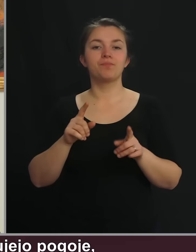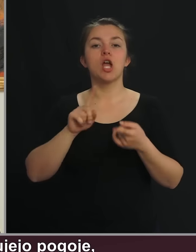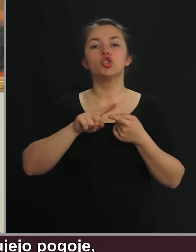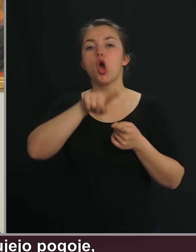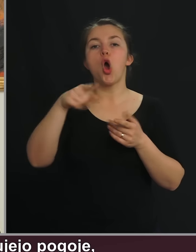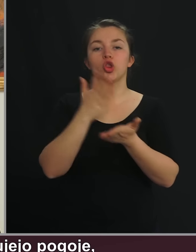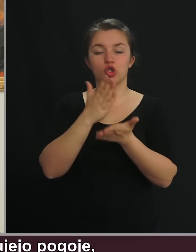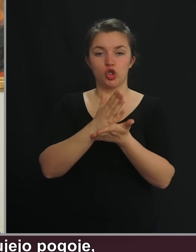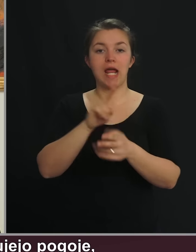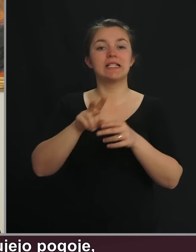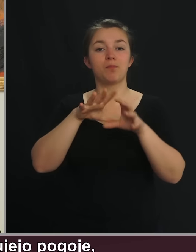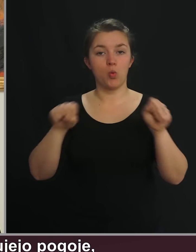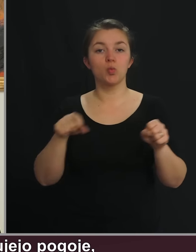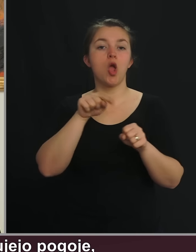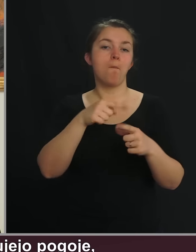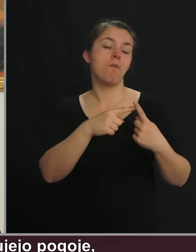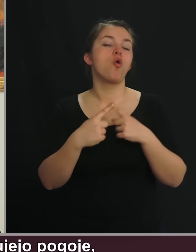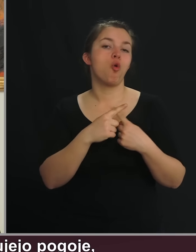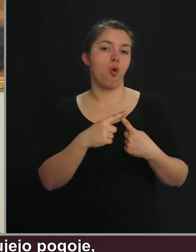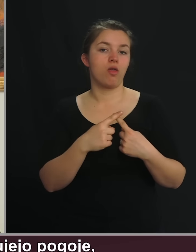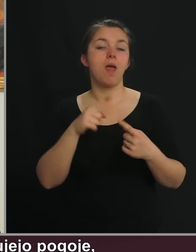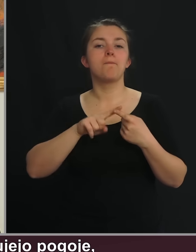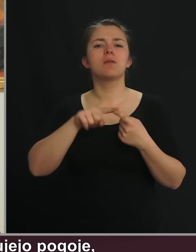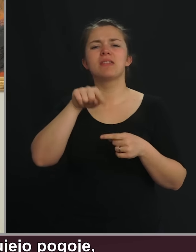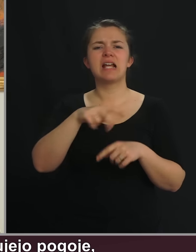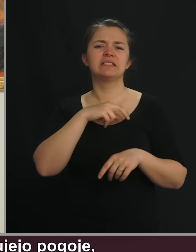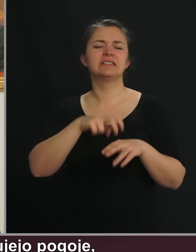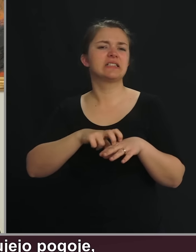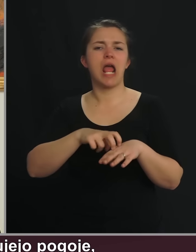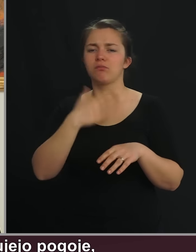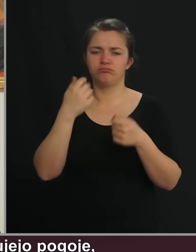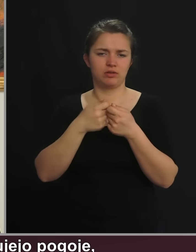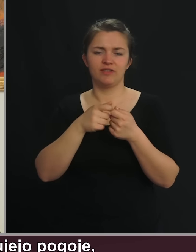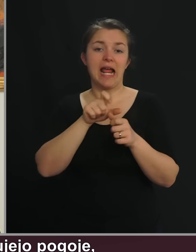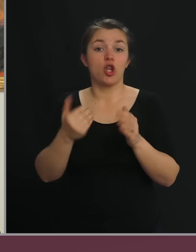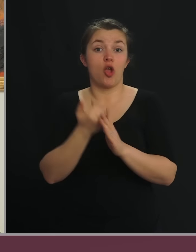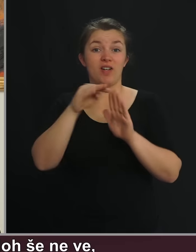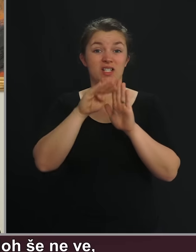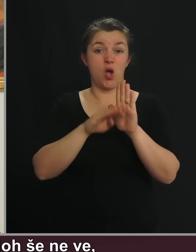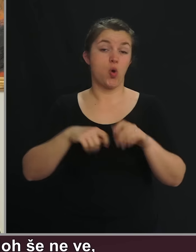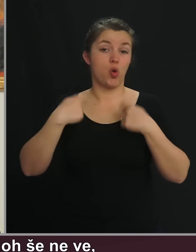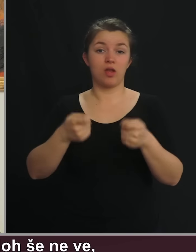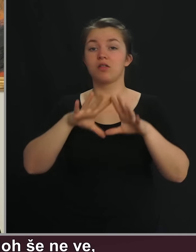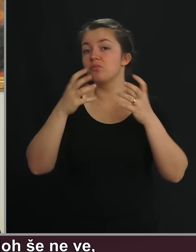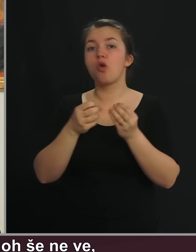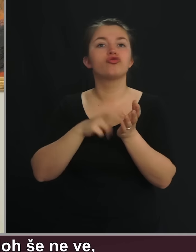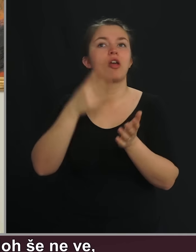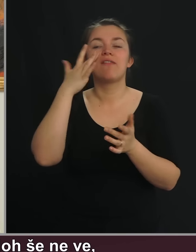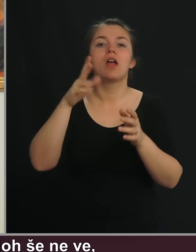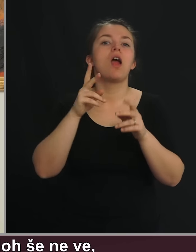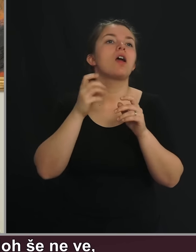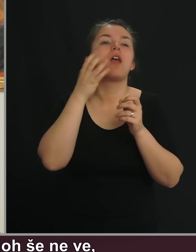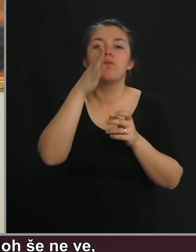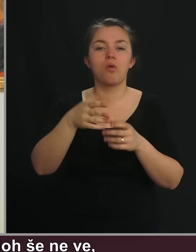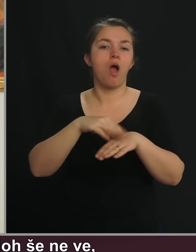Ne, poglejte, če že oni izpolnjujejo pogoje, ne, potem je ta strah odveč, ker nove zakonodaje se